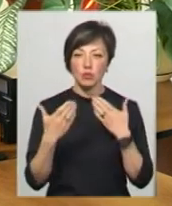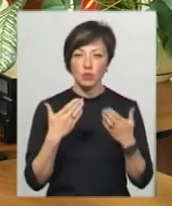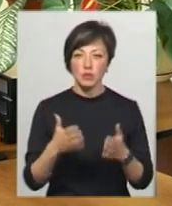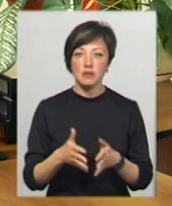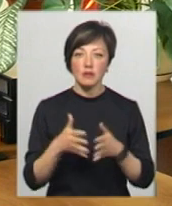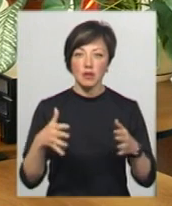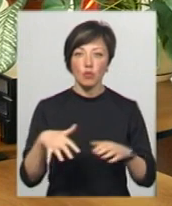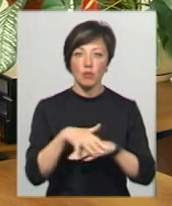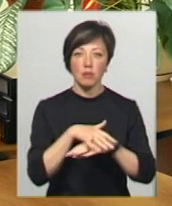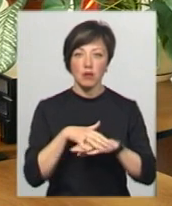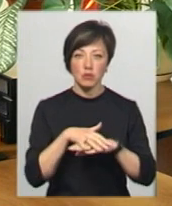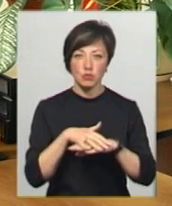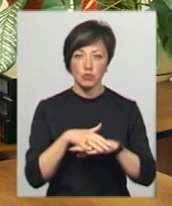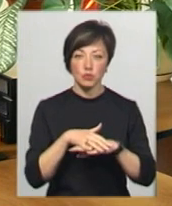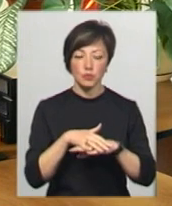великою масою